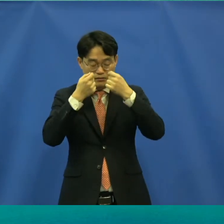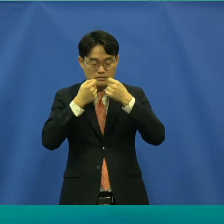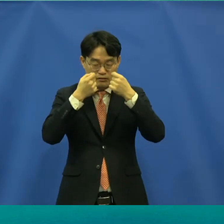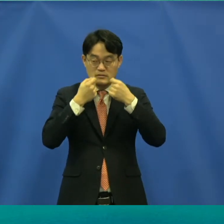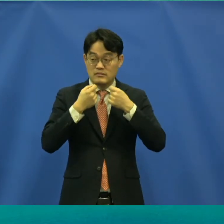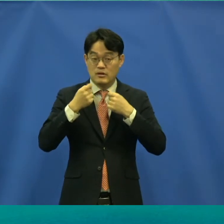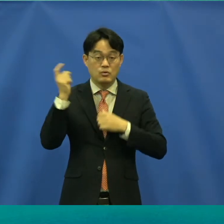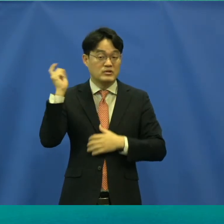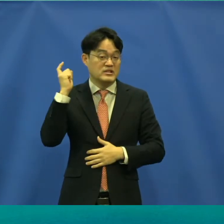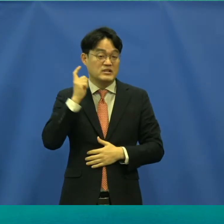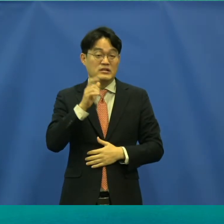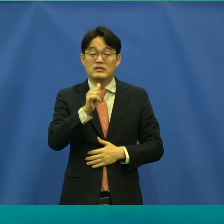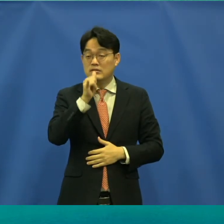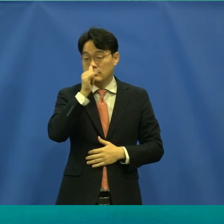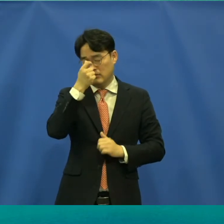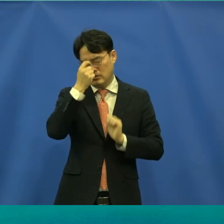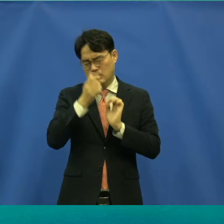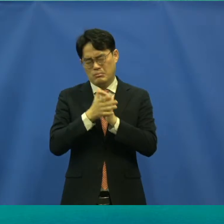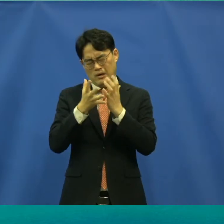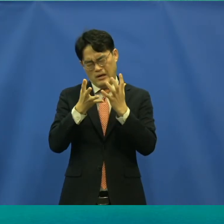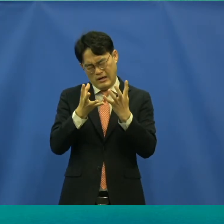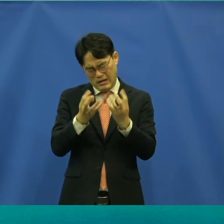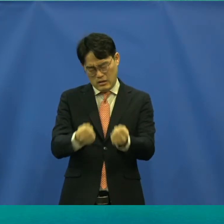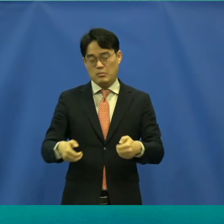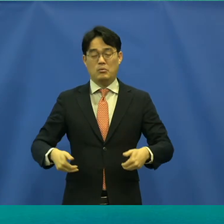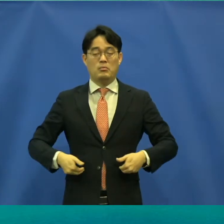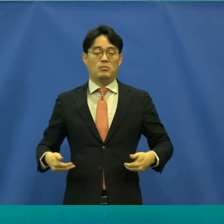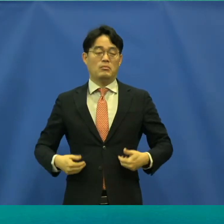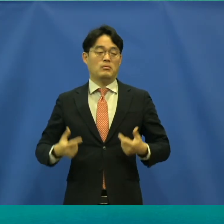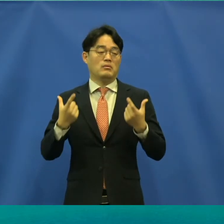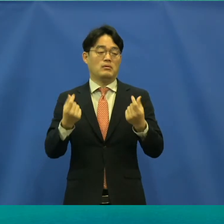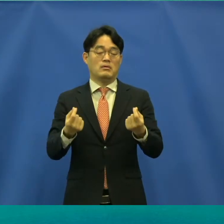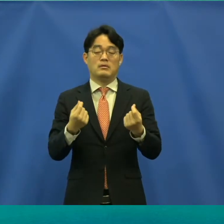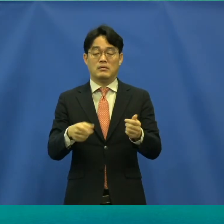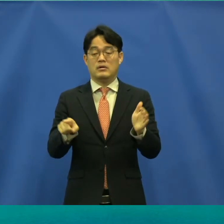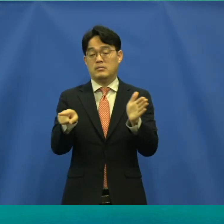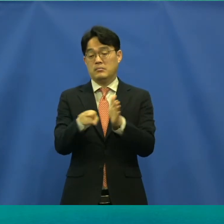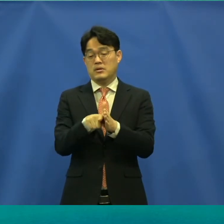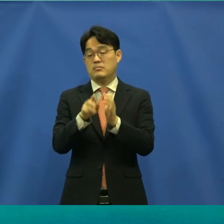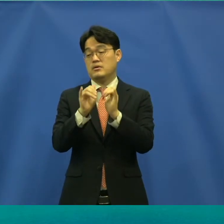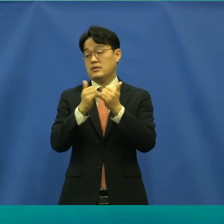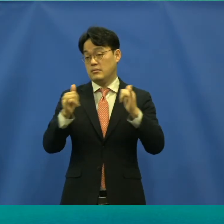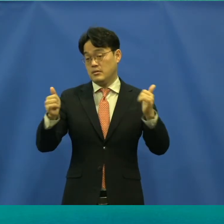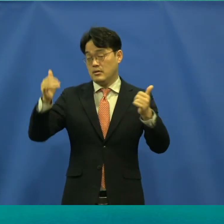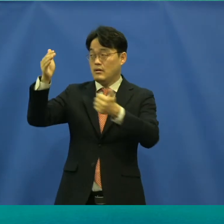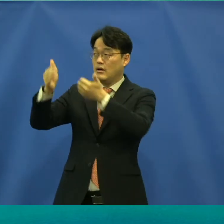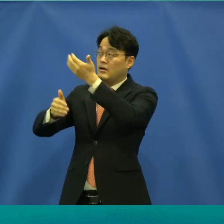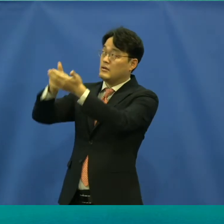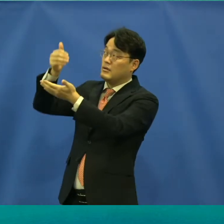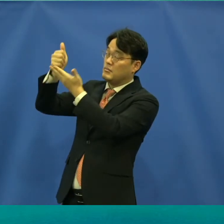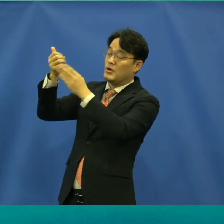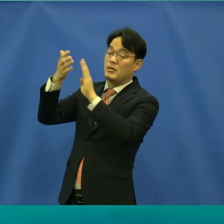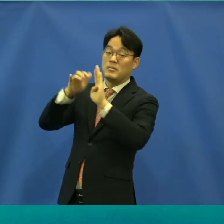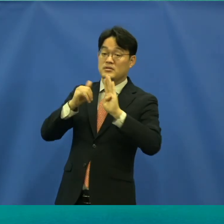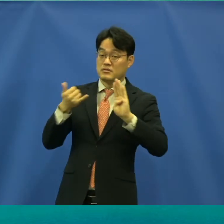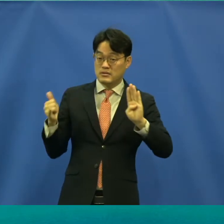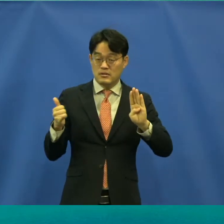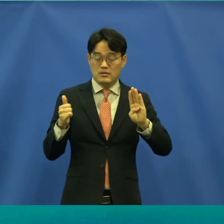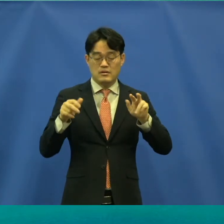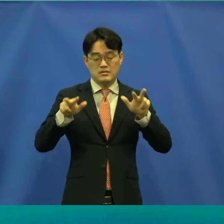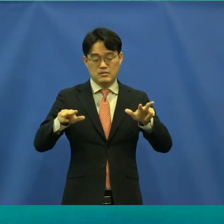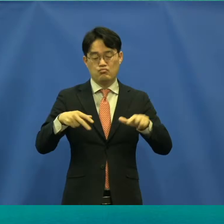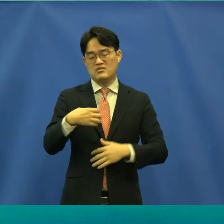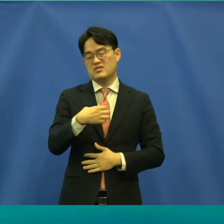같습니다. 우리가 믿음의 백성들이 하나님의 백성들이 기도를 많이 해야 될 것 같아요. 위기의 시대를